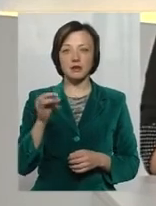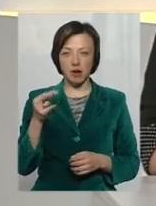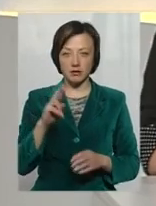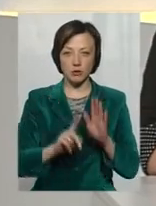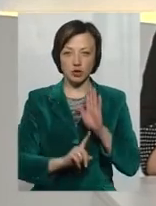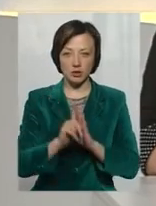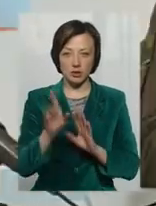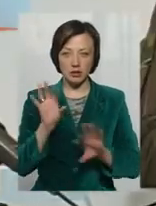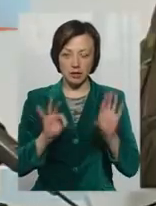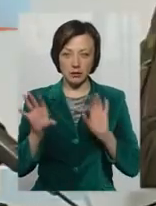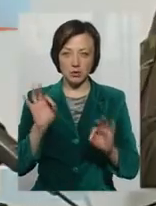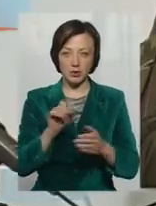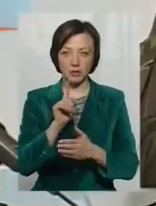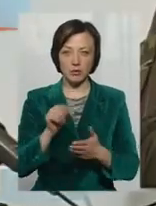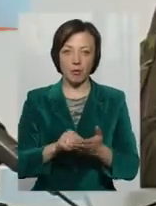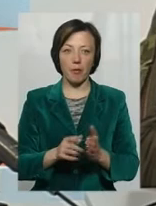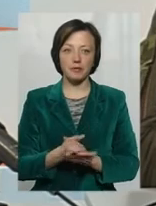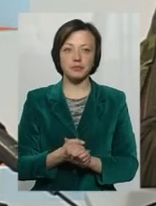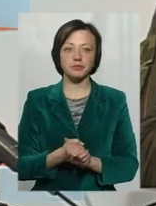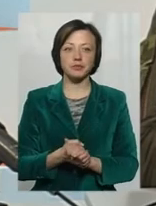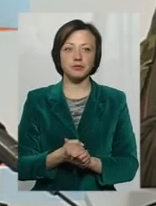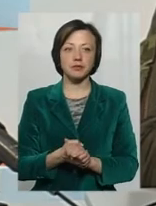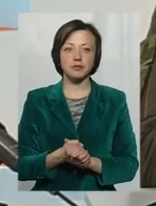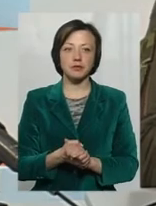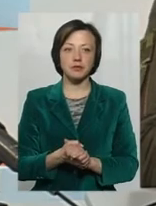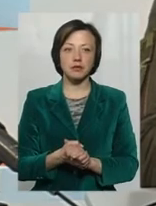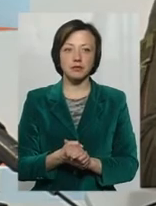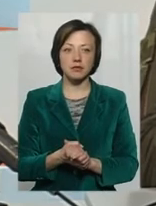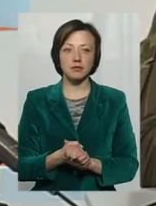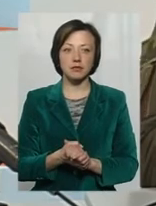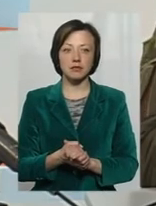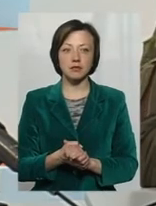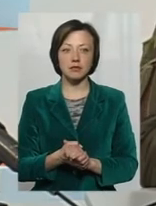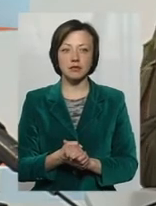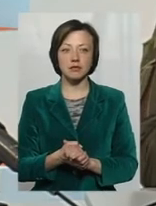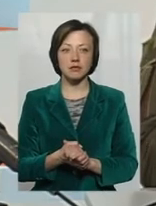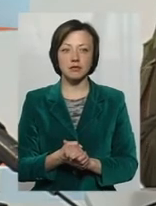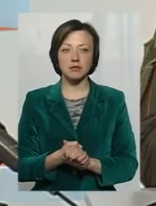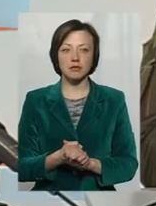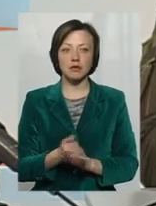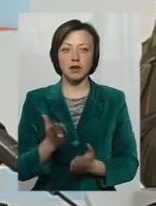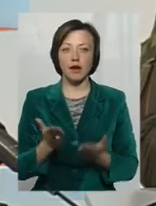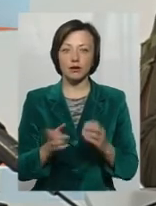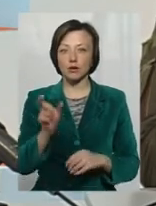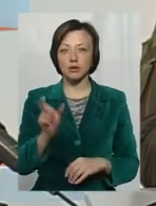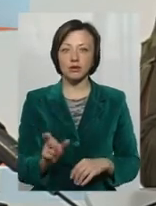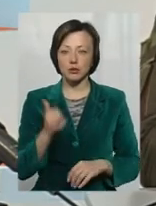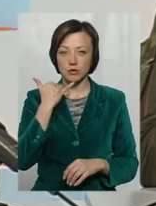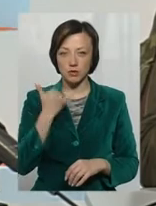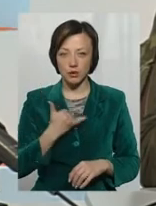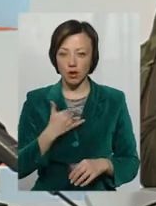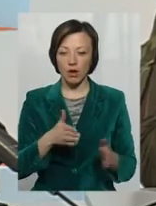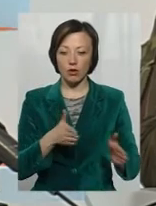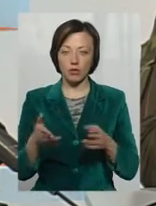починається офіційний набір? Ну, в нас, відповідно, хто як дзвонить. У нас, якщо людина позвонила, вона готова до